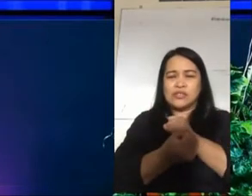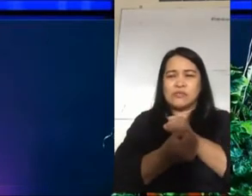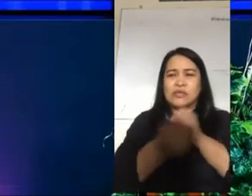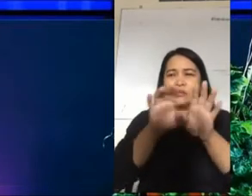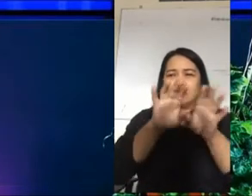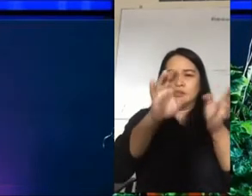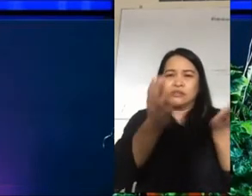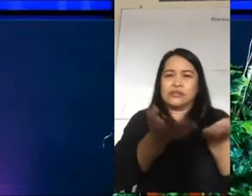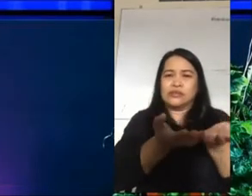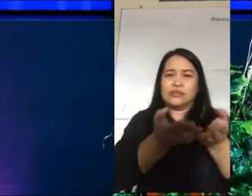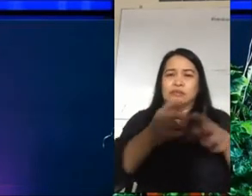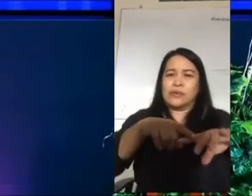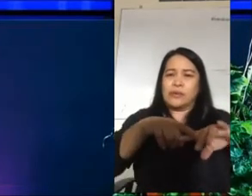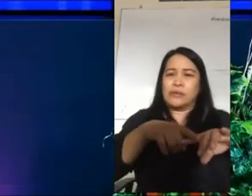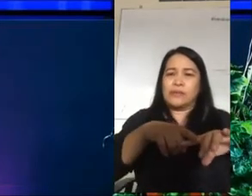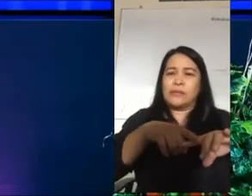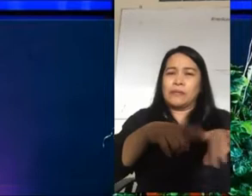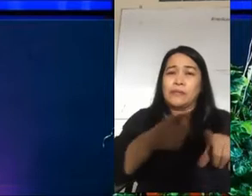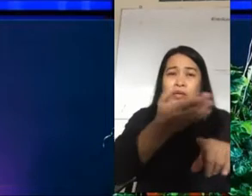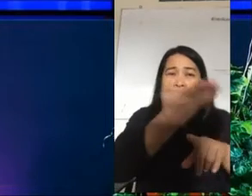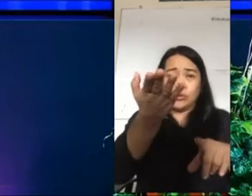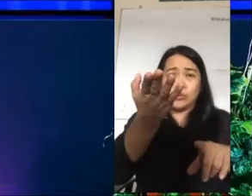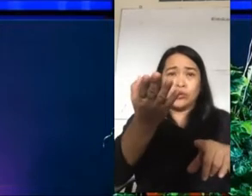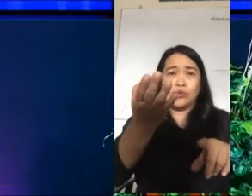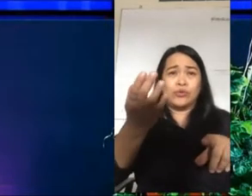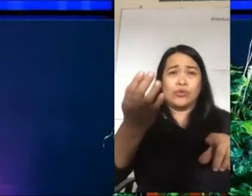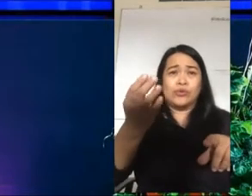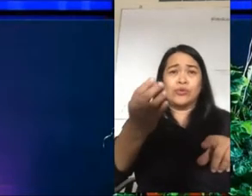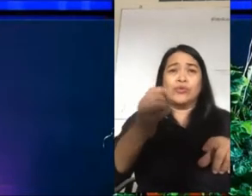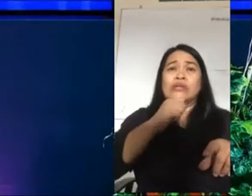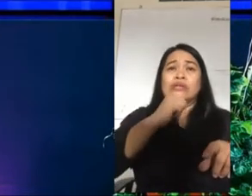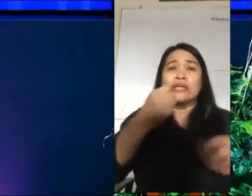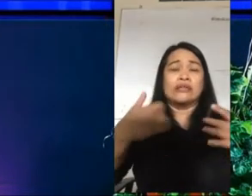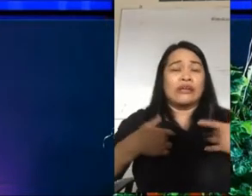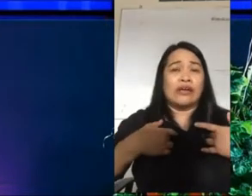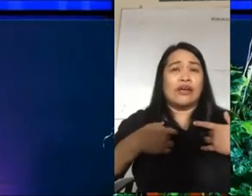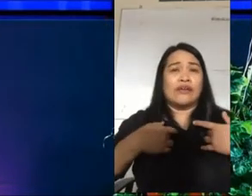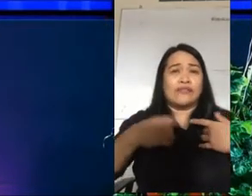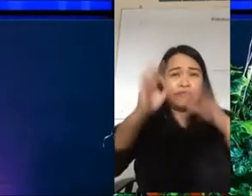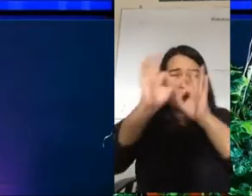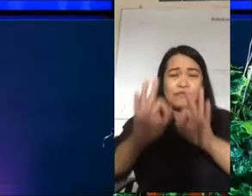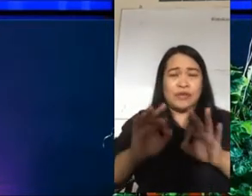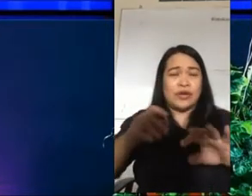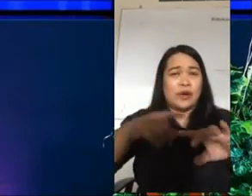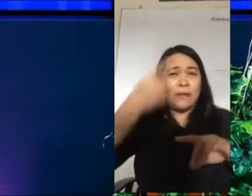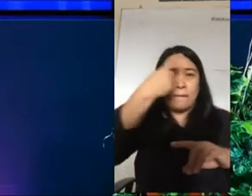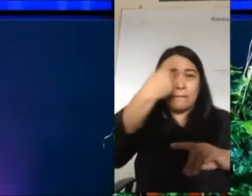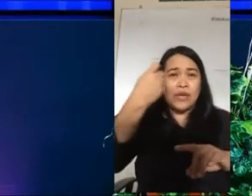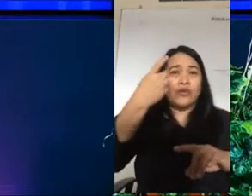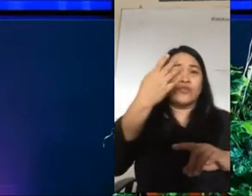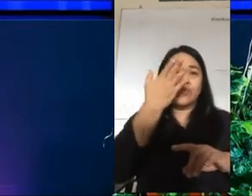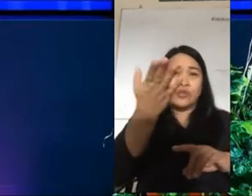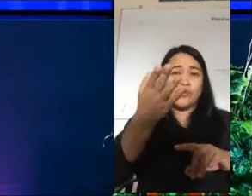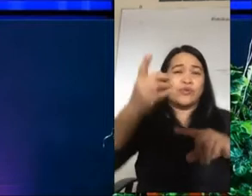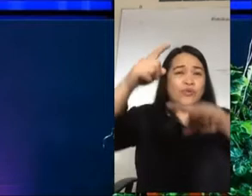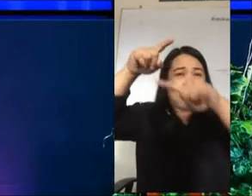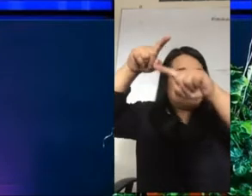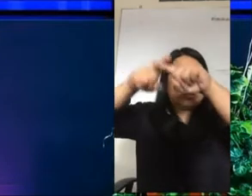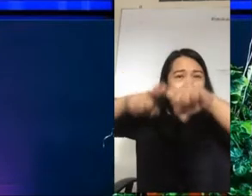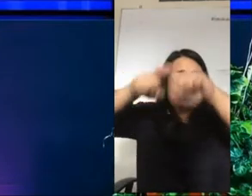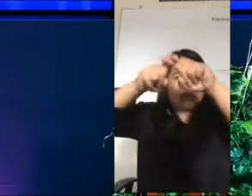ako matatakot dahil ang aking sandigan ay hindi tao. Ang aking sandigan ay hindi ang aking